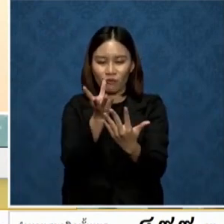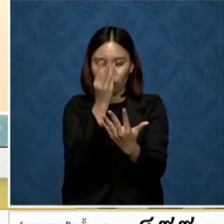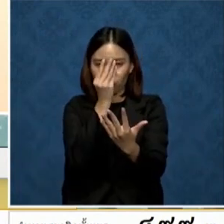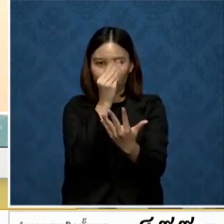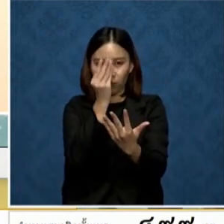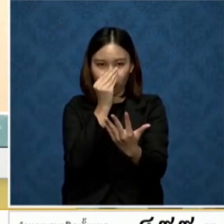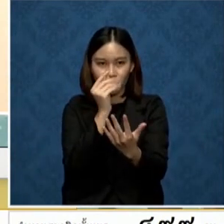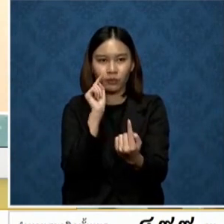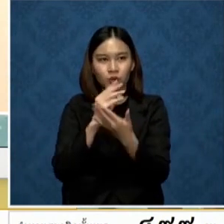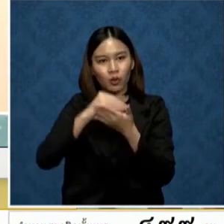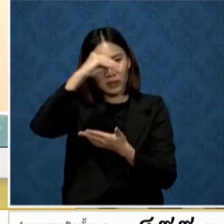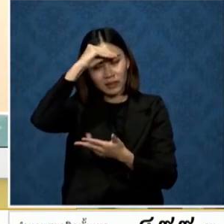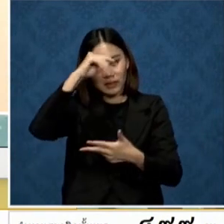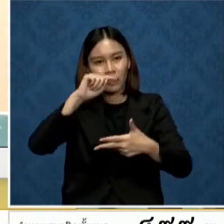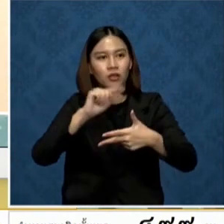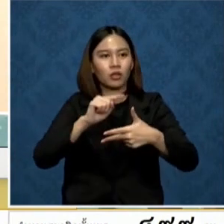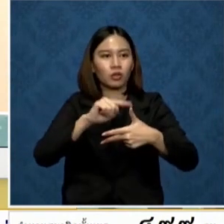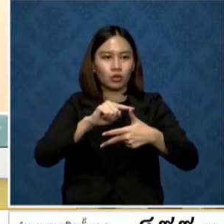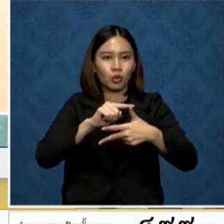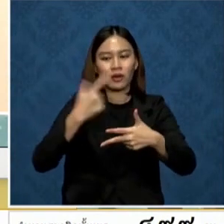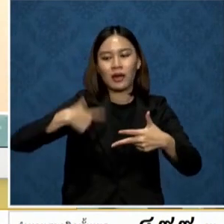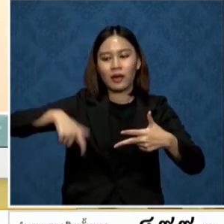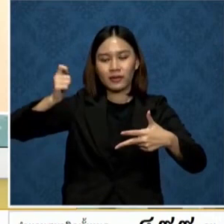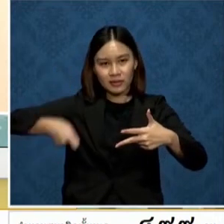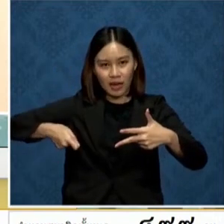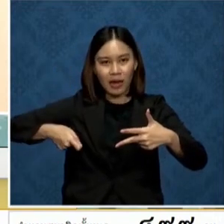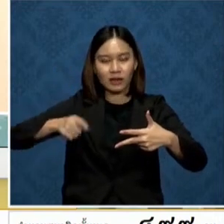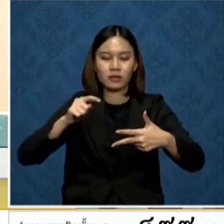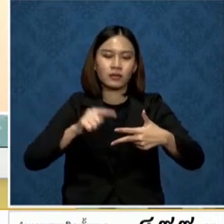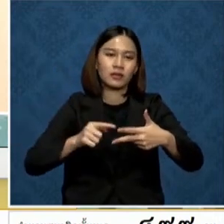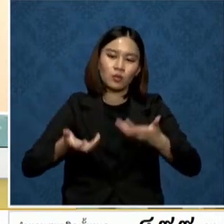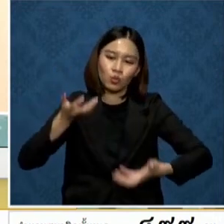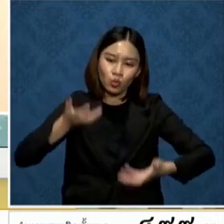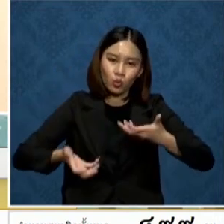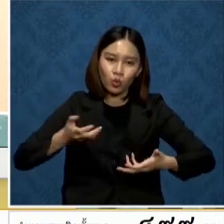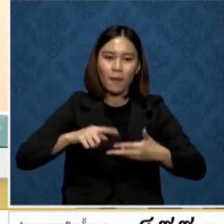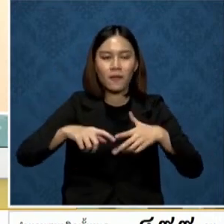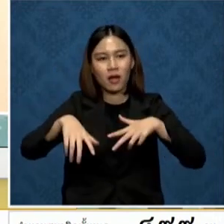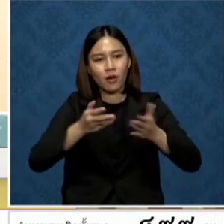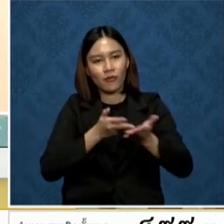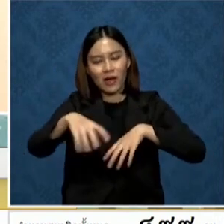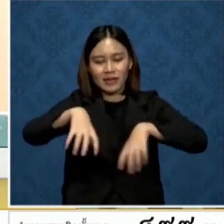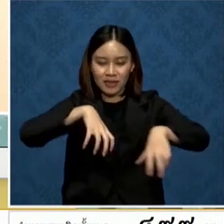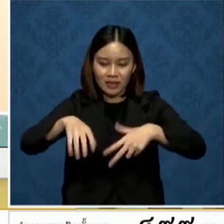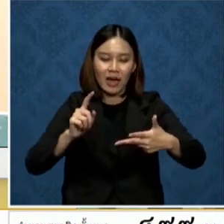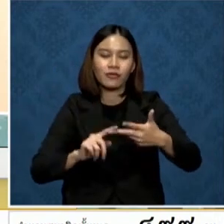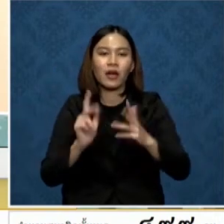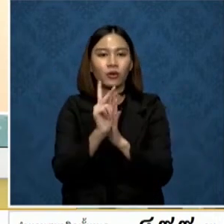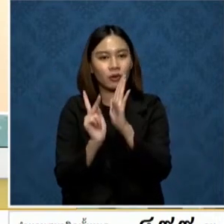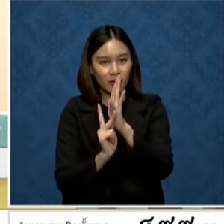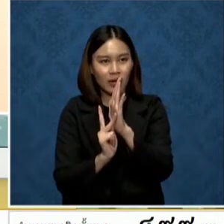่ะคือฝ่ายตุลาการก็คือเรื่องของศาลเรื่องของกระบวนการยุติธรรมแล้วก็ฝ่ายบริหารและก็ฝ่ายนิติบัญญัติ